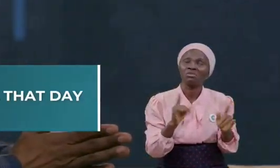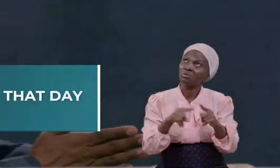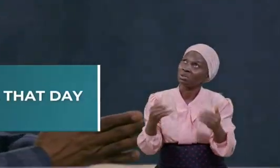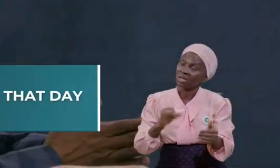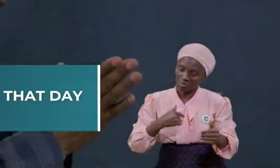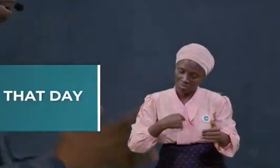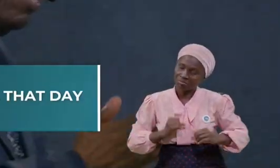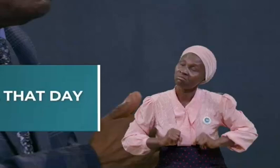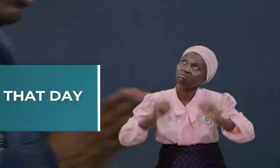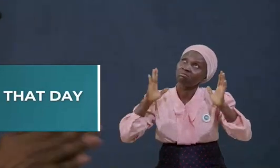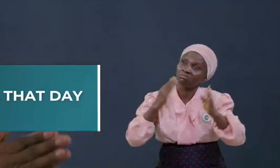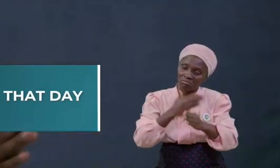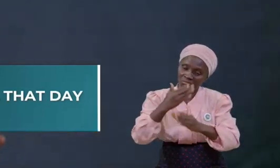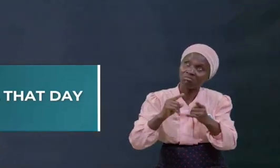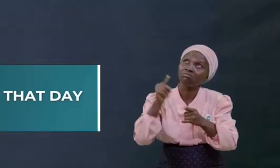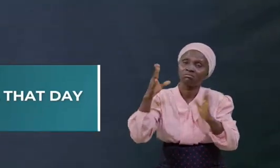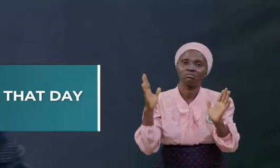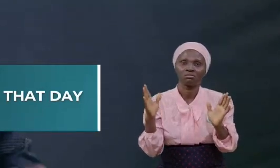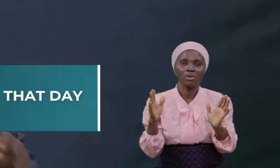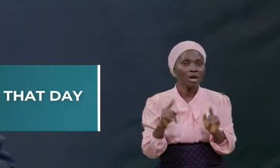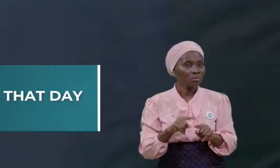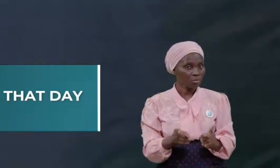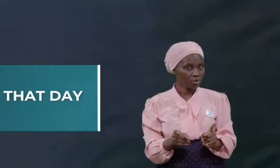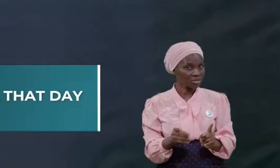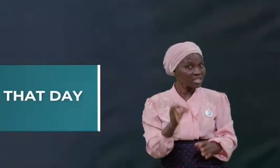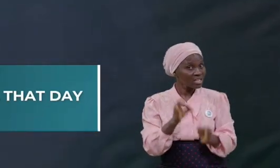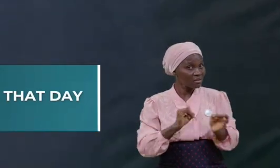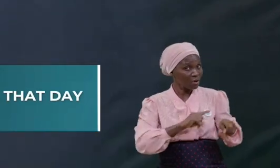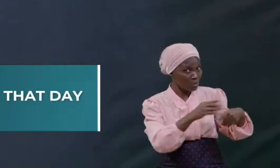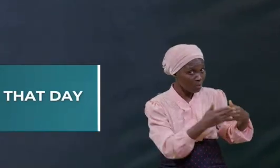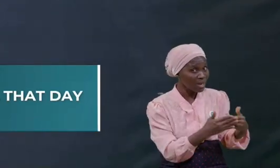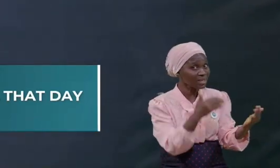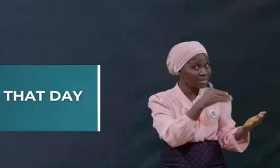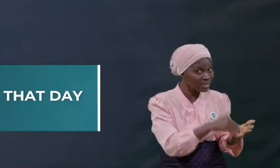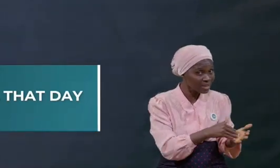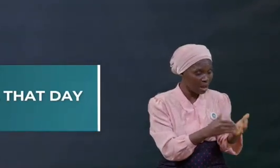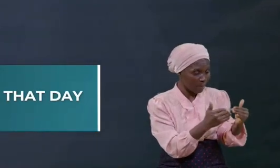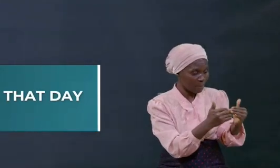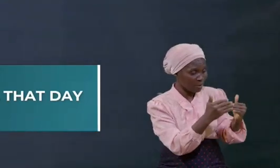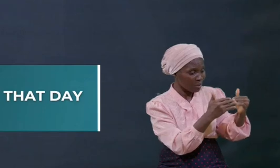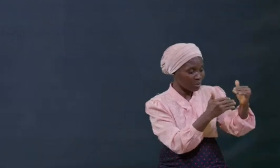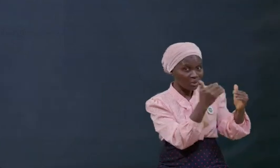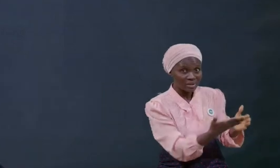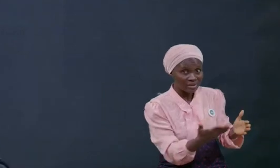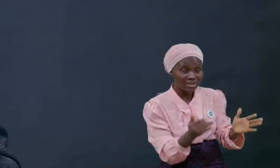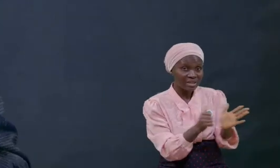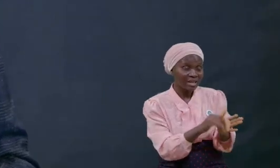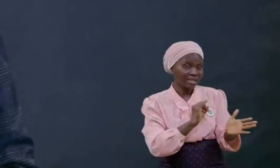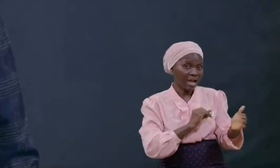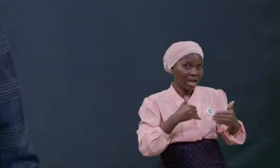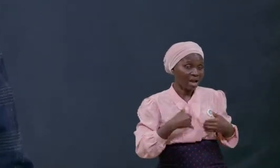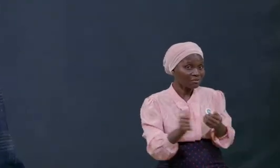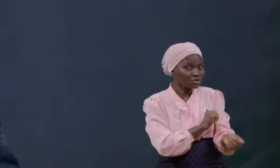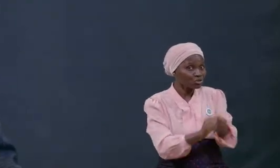complètement. Mais si je rebâtis les choses que j'ai détruites, je me